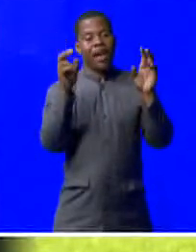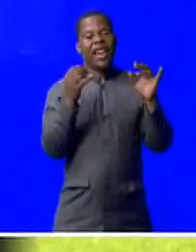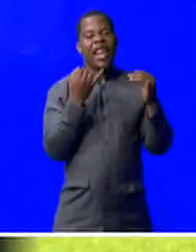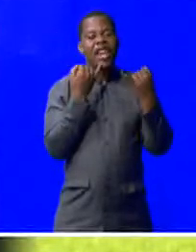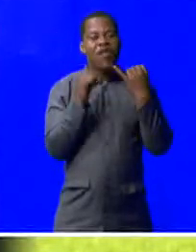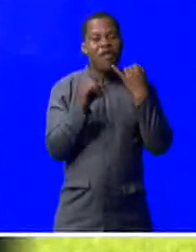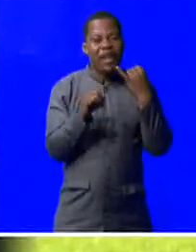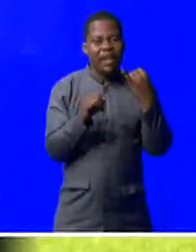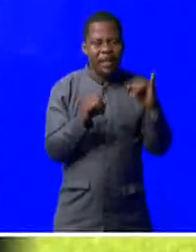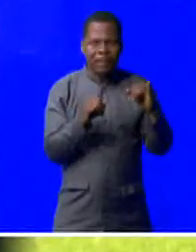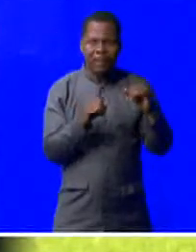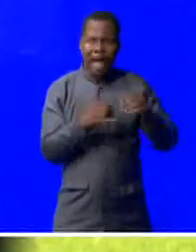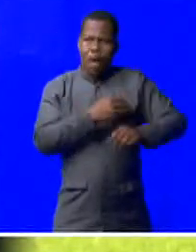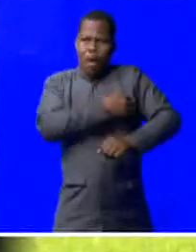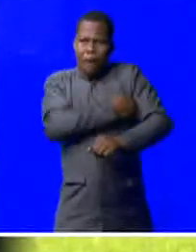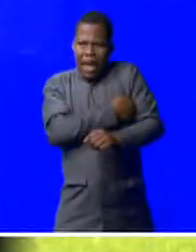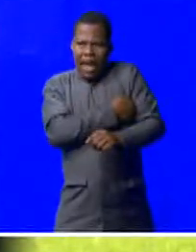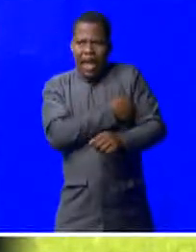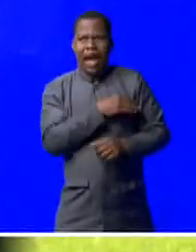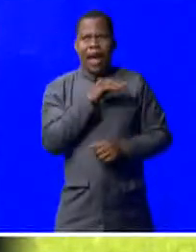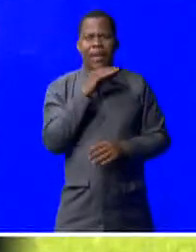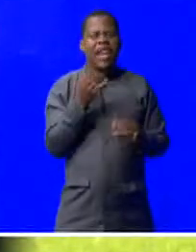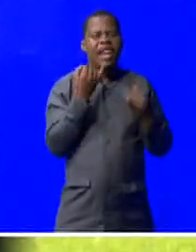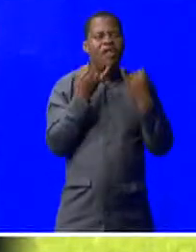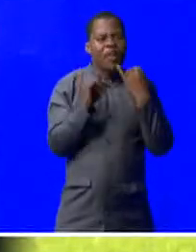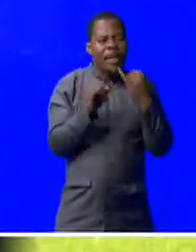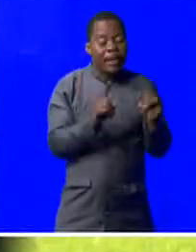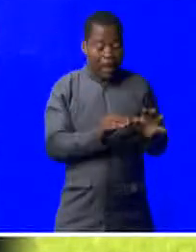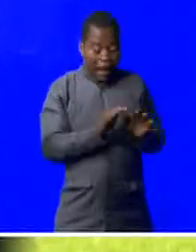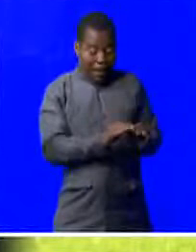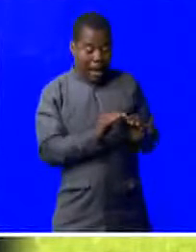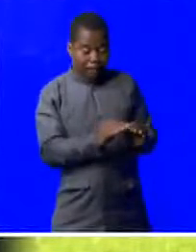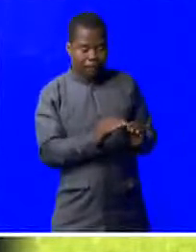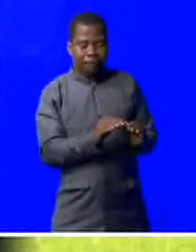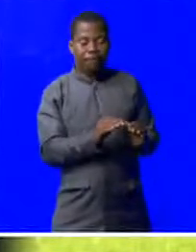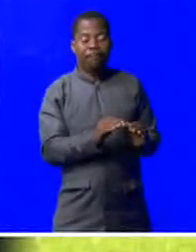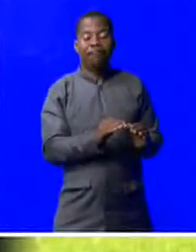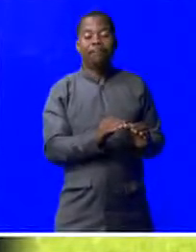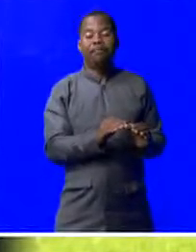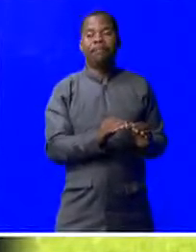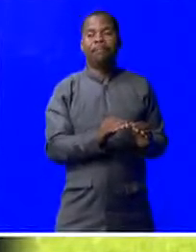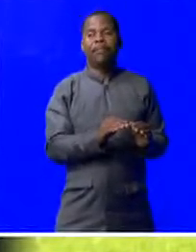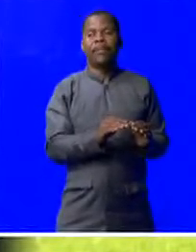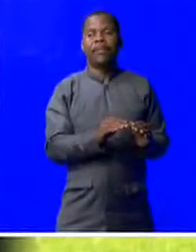angilathi kahle le term la khona le technical kepha uyuthole ukuthi